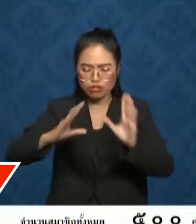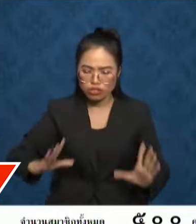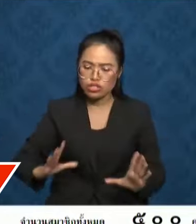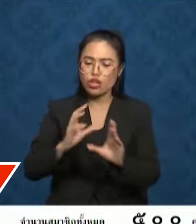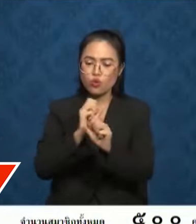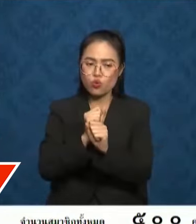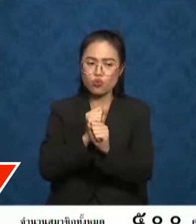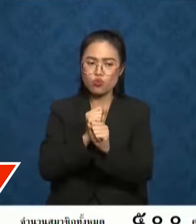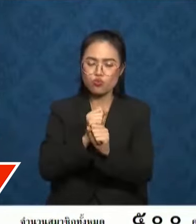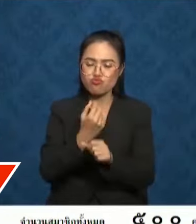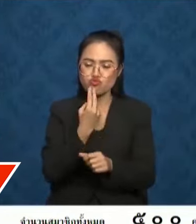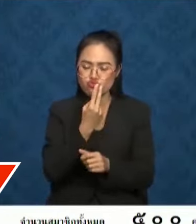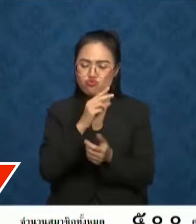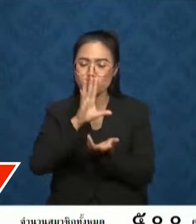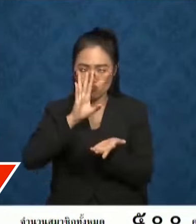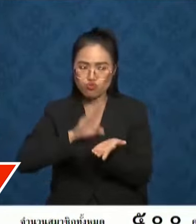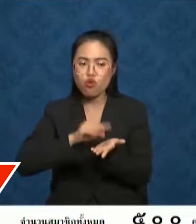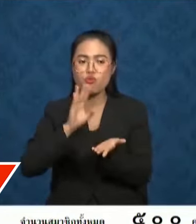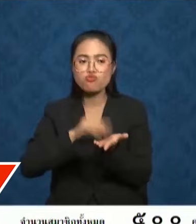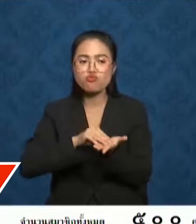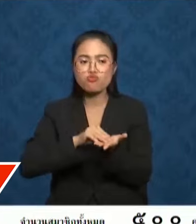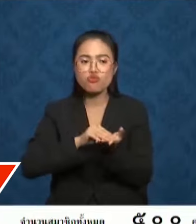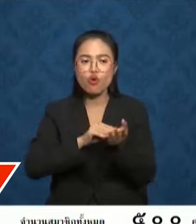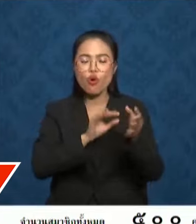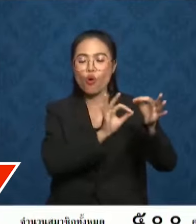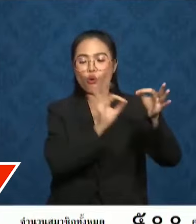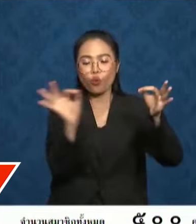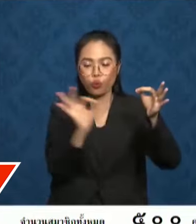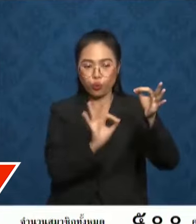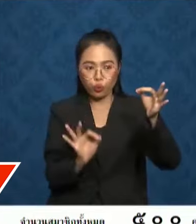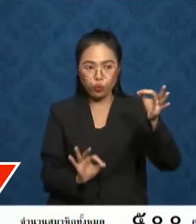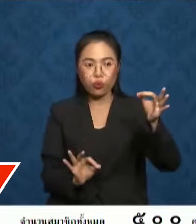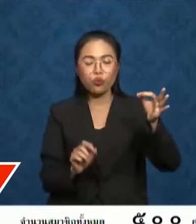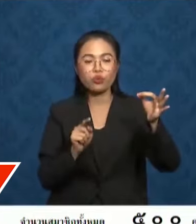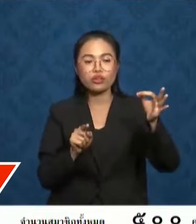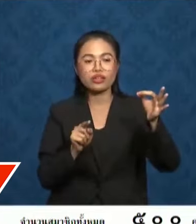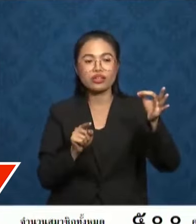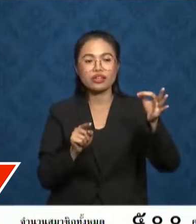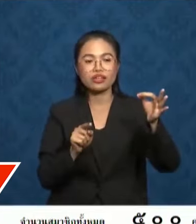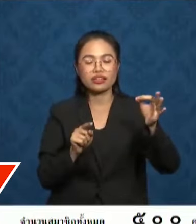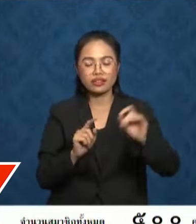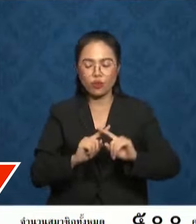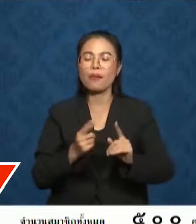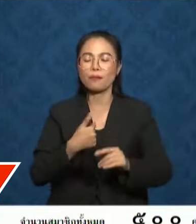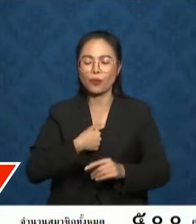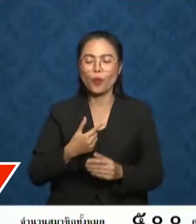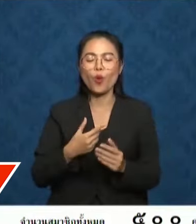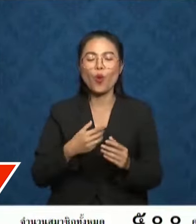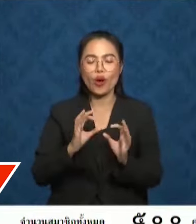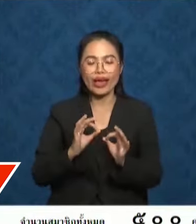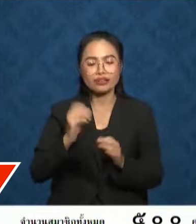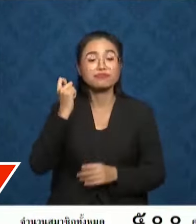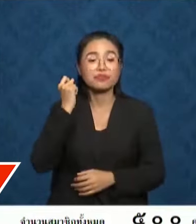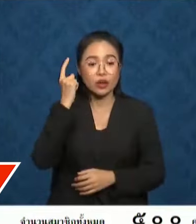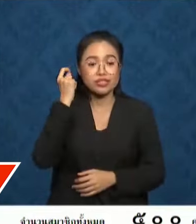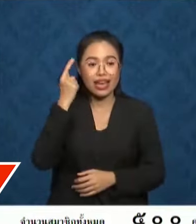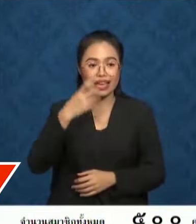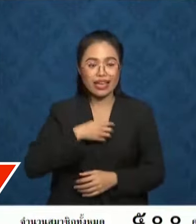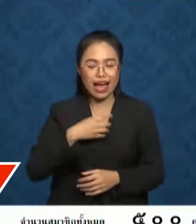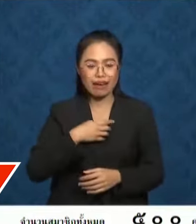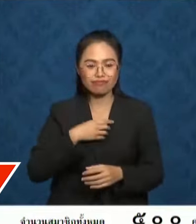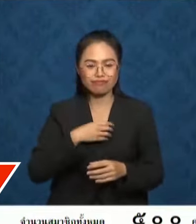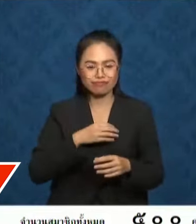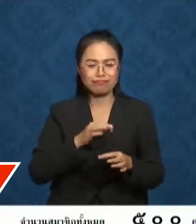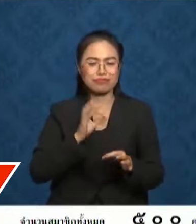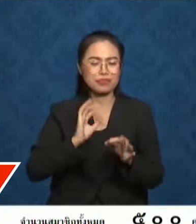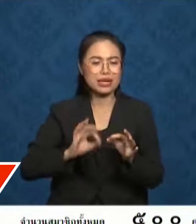เห็น ข้อมูลที่เยอะมากขึ้นกวานี้แต่ว่าผมเข้าใจว่าเป็นรงนี้เพื่อไปหยดกระ